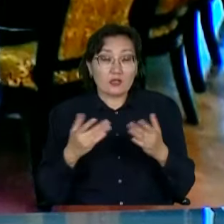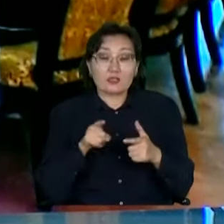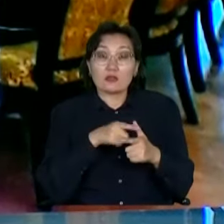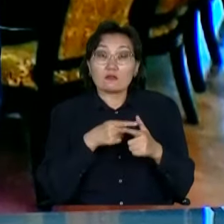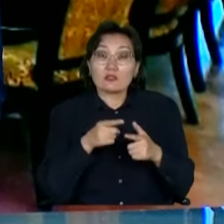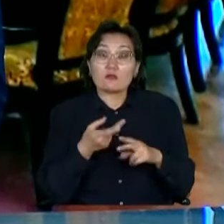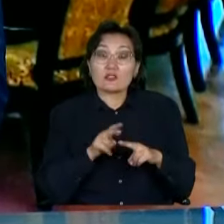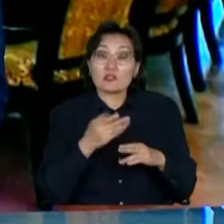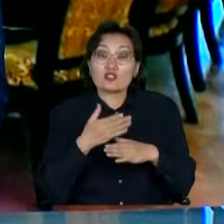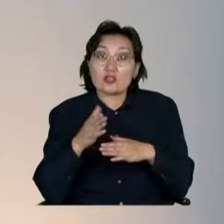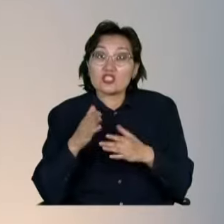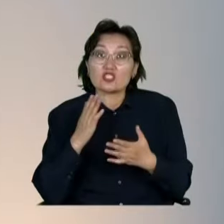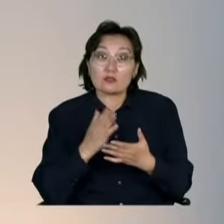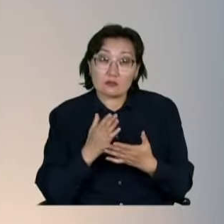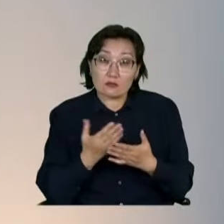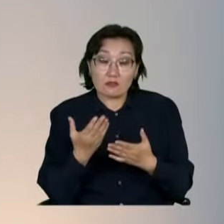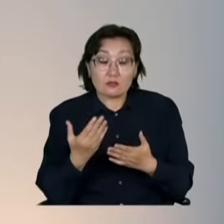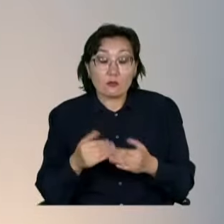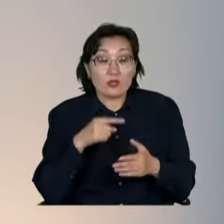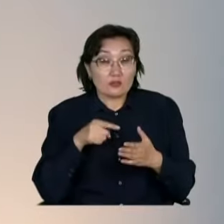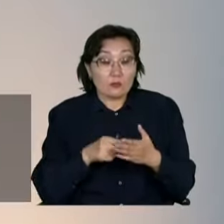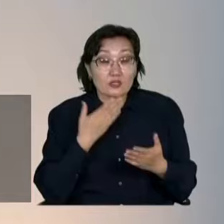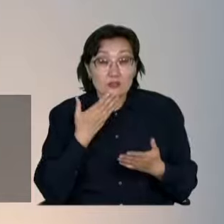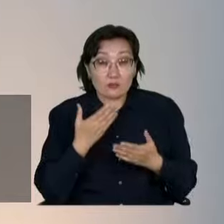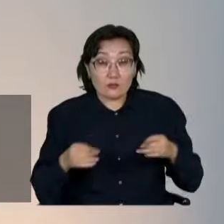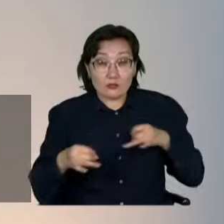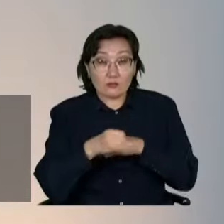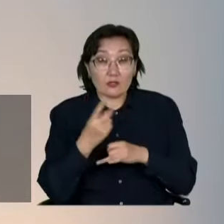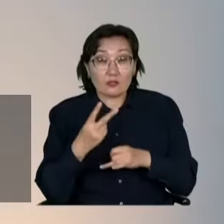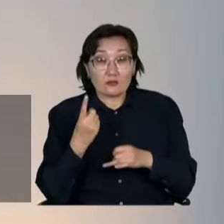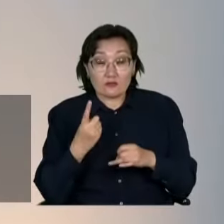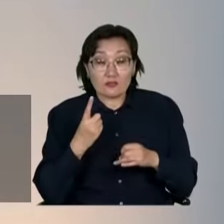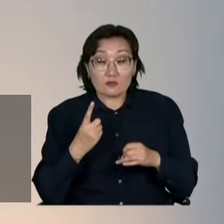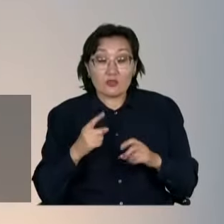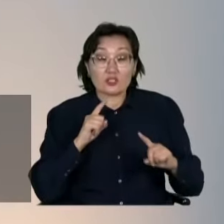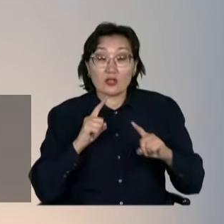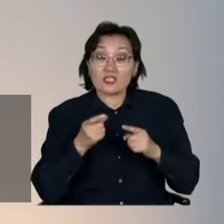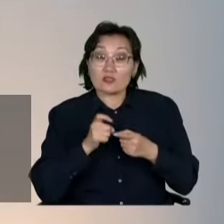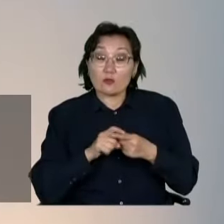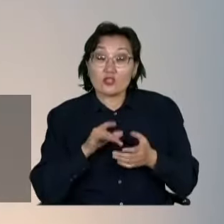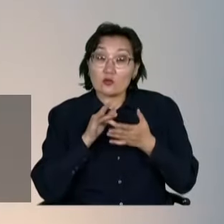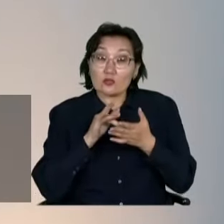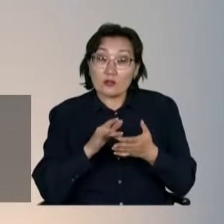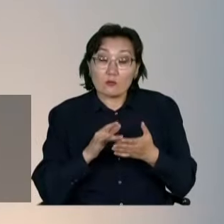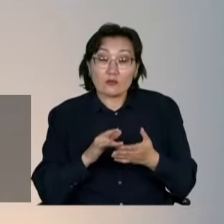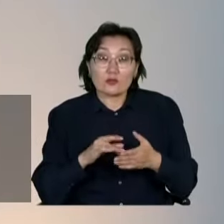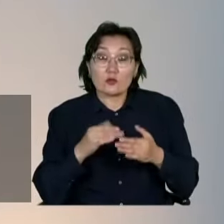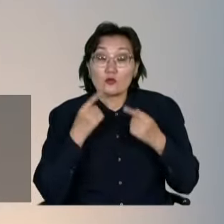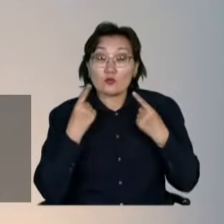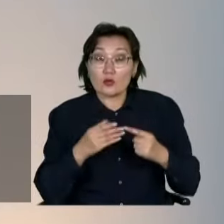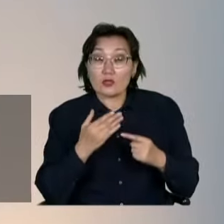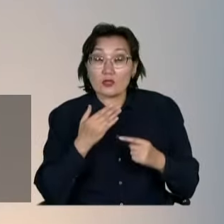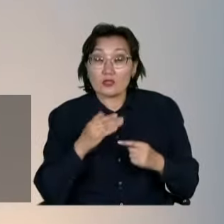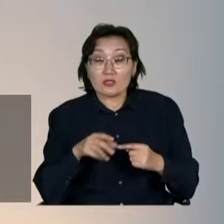этой части предусмотрена? Ну, вы знаете, этот вопрос поднимался сегодня на 21-й день очередной сессии касательно туристов и иногородних, допустим, приезжают же